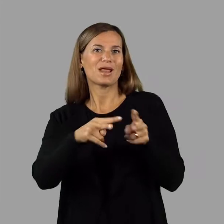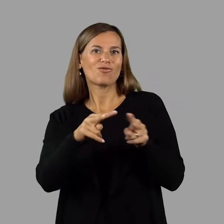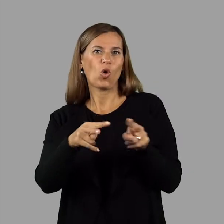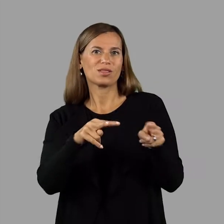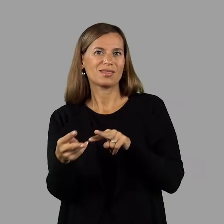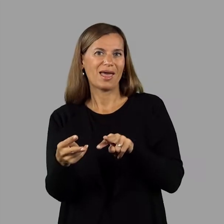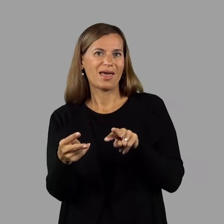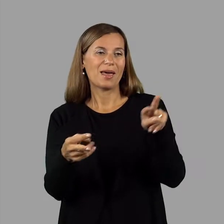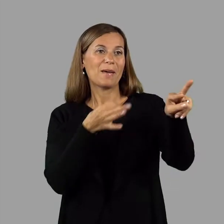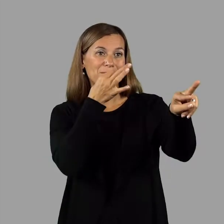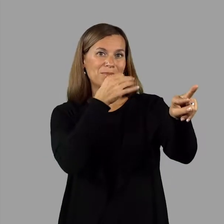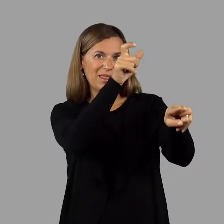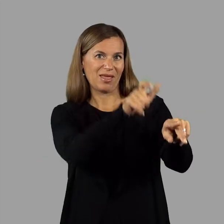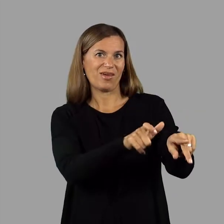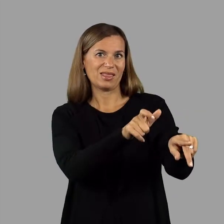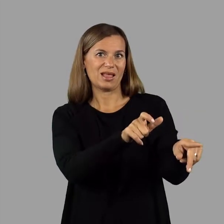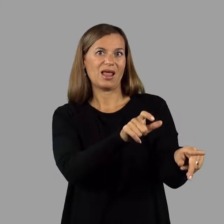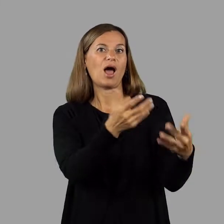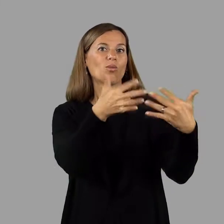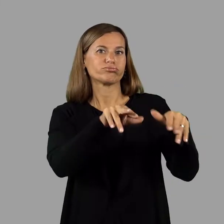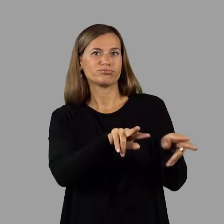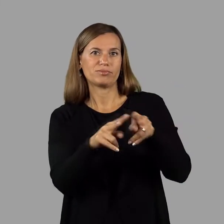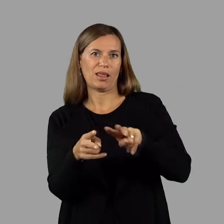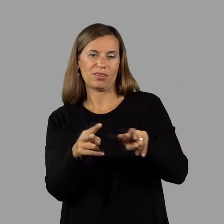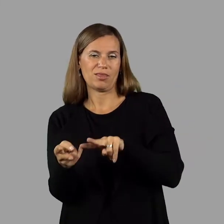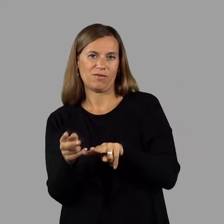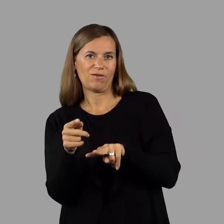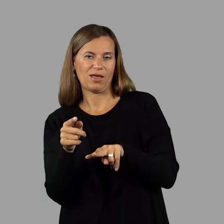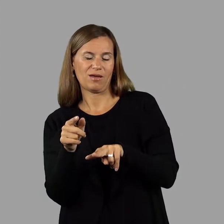ki ga predavanj, ki jih izvaja profesor.